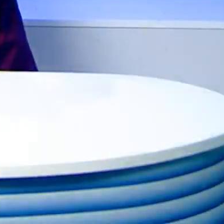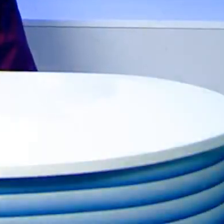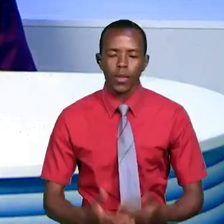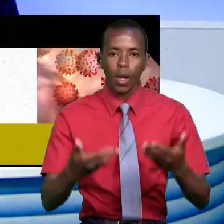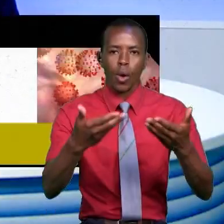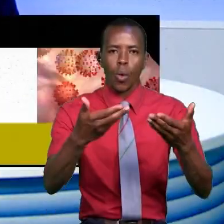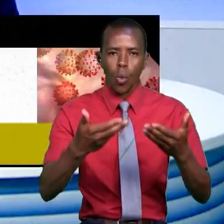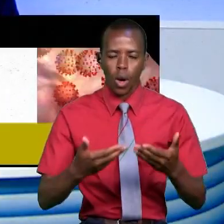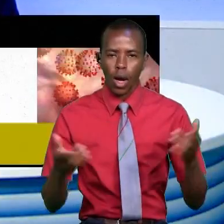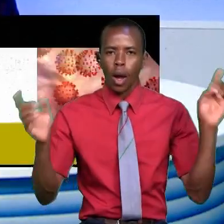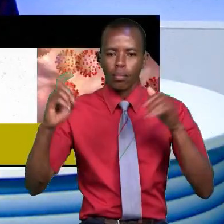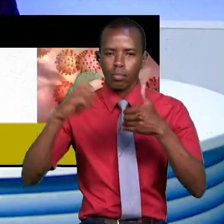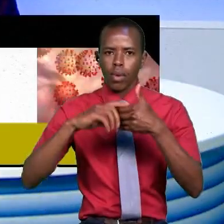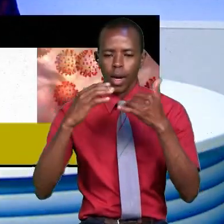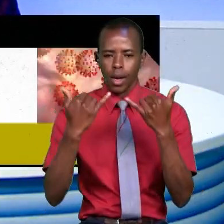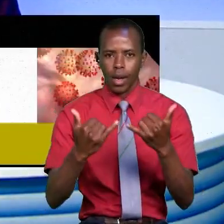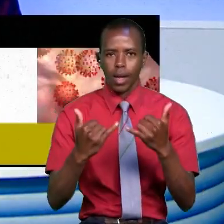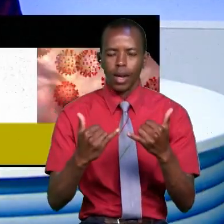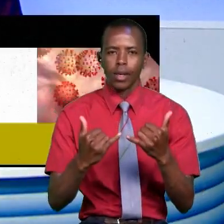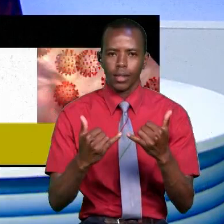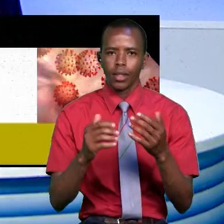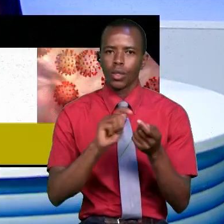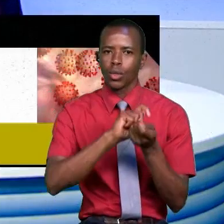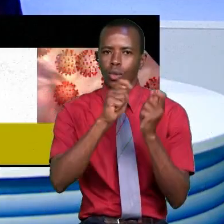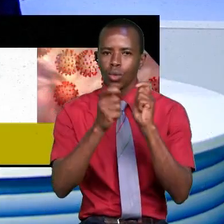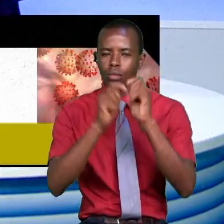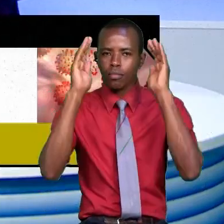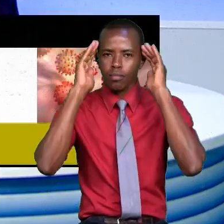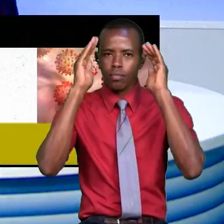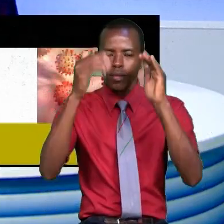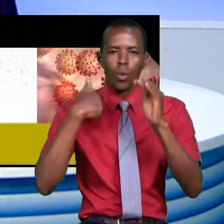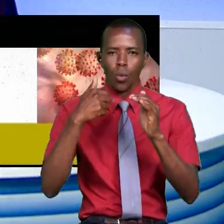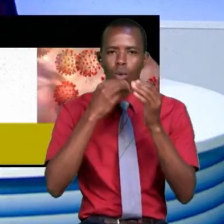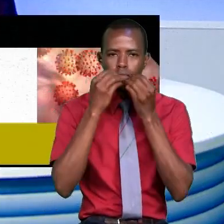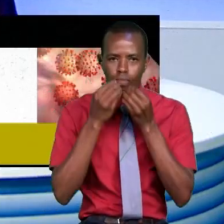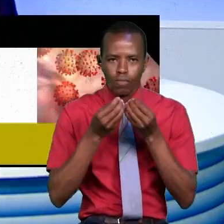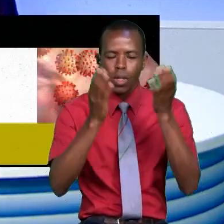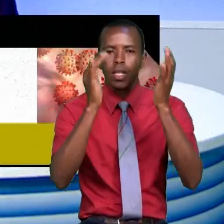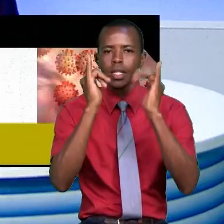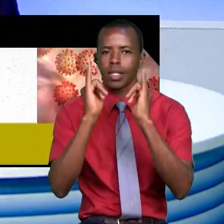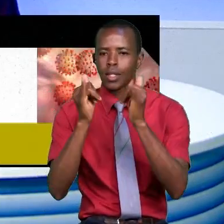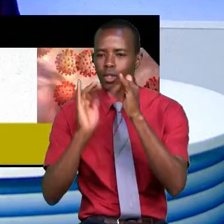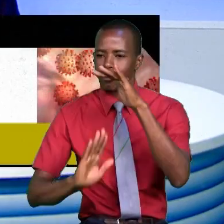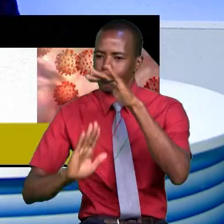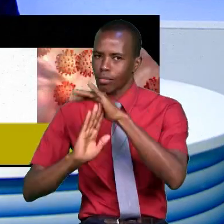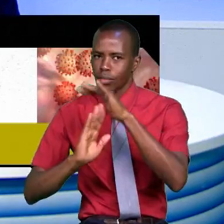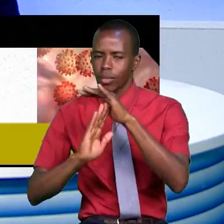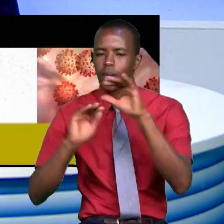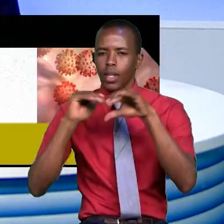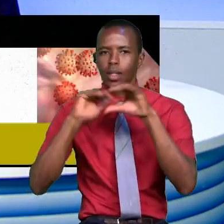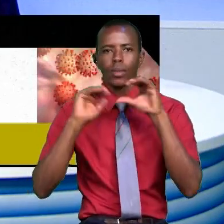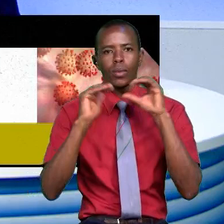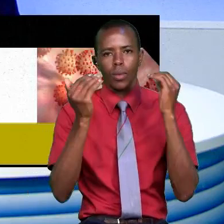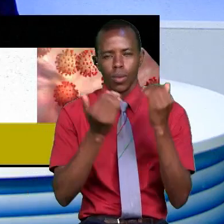Karibuni tena, na kwa wale wanaojiunga nasi kwa mara ya kwanza, basi upo ndani ya Switch Darubini ambapo tunakuandalia taarifa zinazogonga vichwa vya habari kote